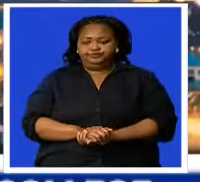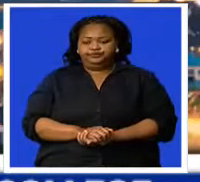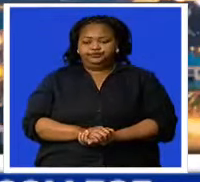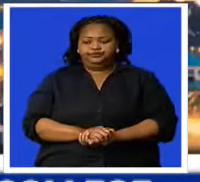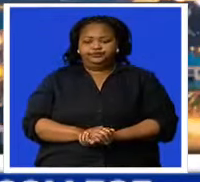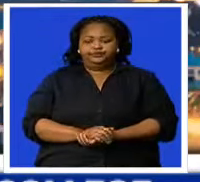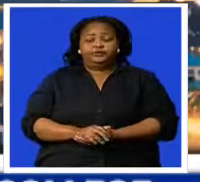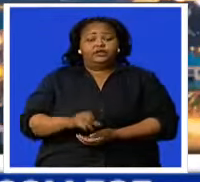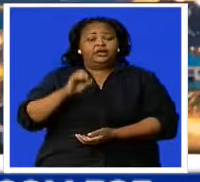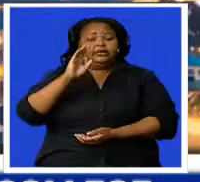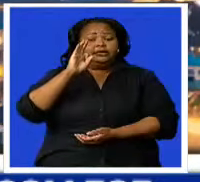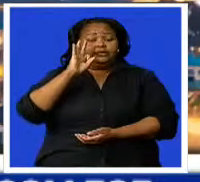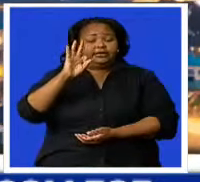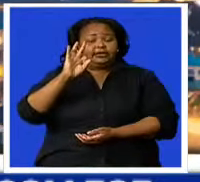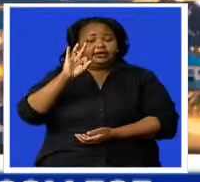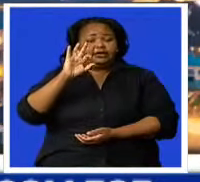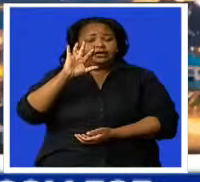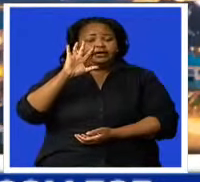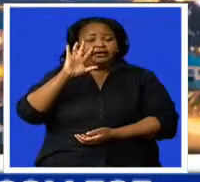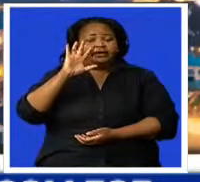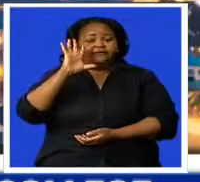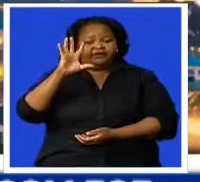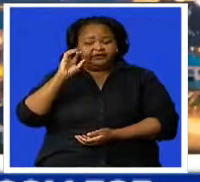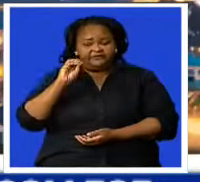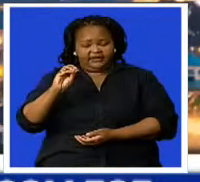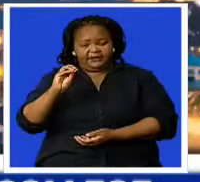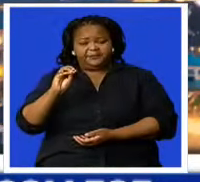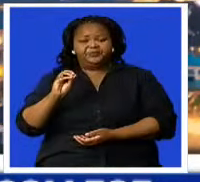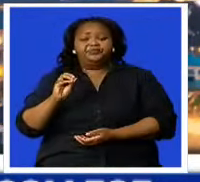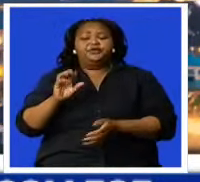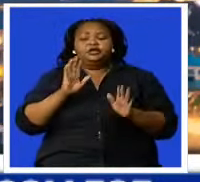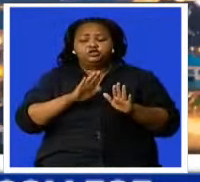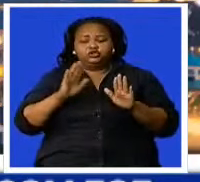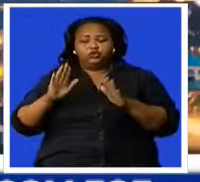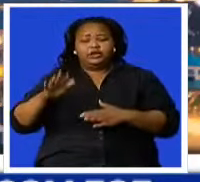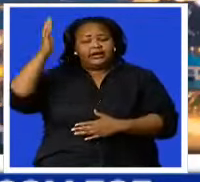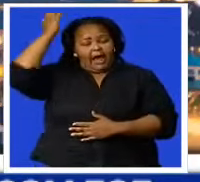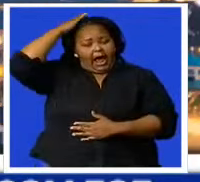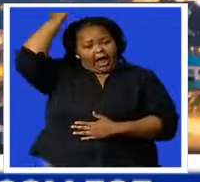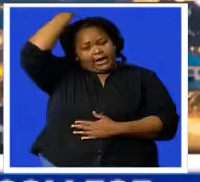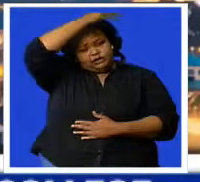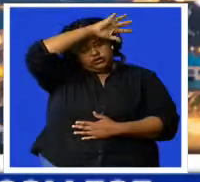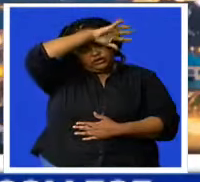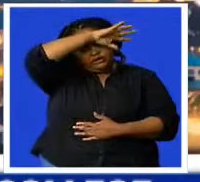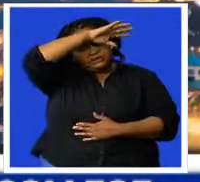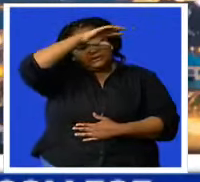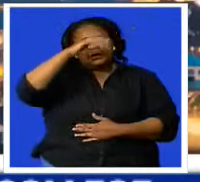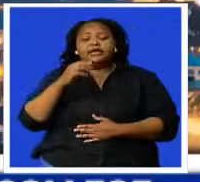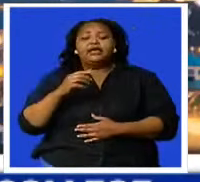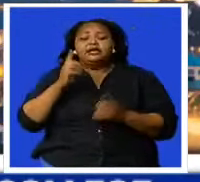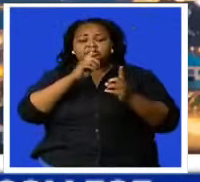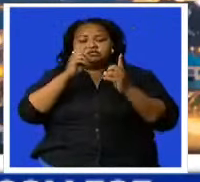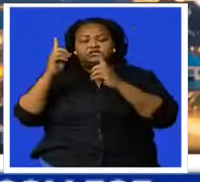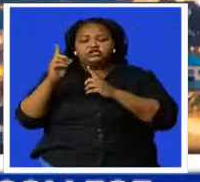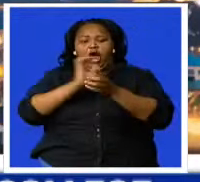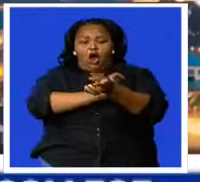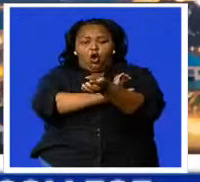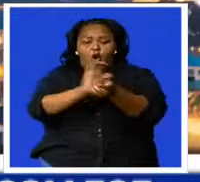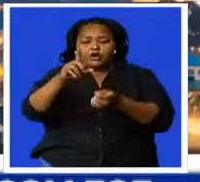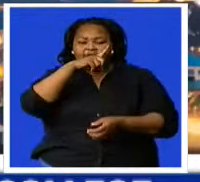labangamakhulu lamathathu nemashumi lasihlanu ngalesihlanu baphothule ekolishi labothishela eNgwane Teachers Training